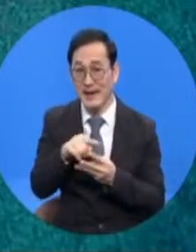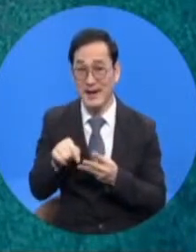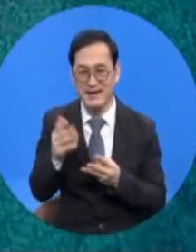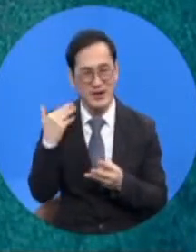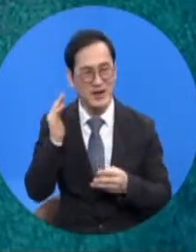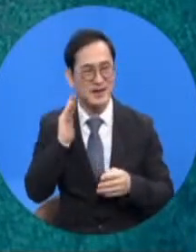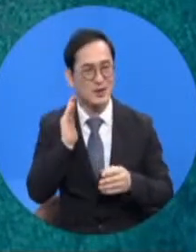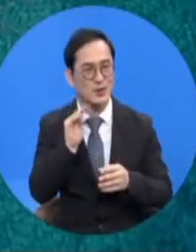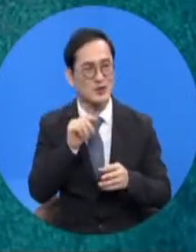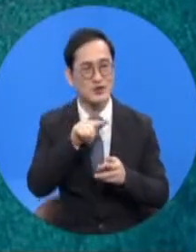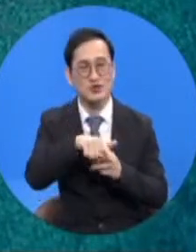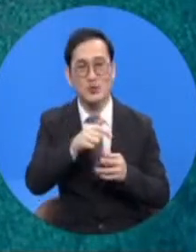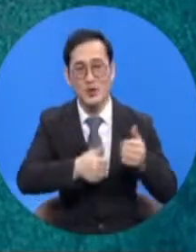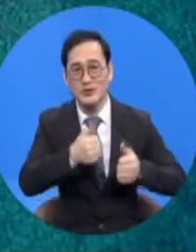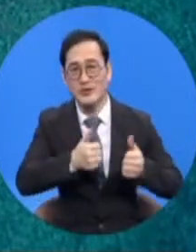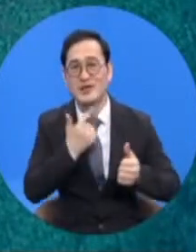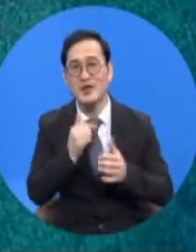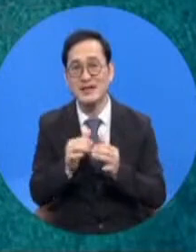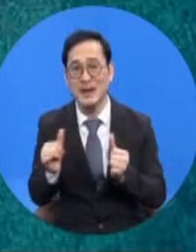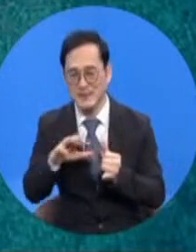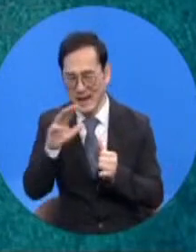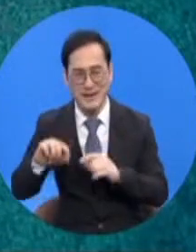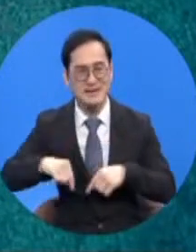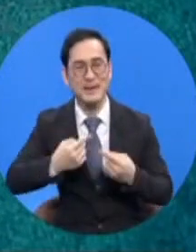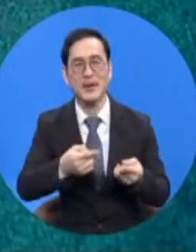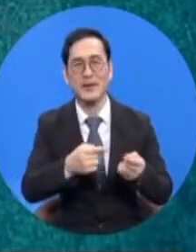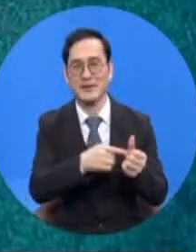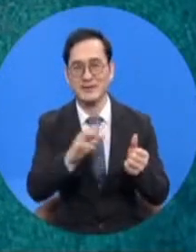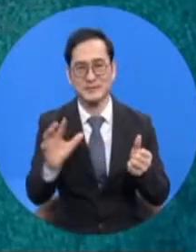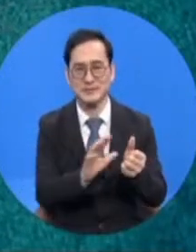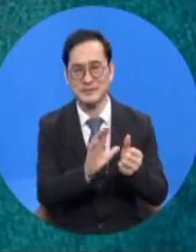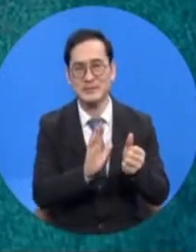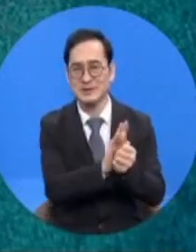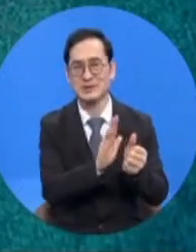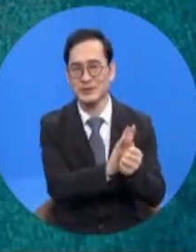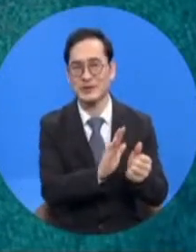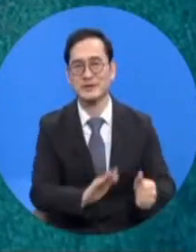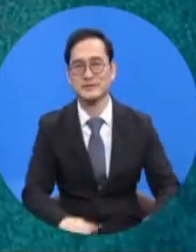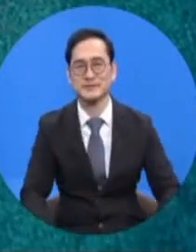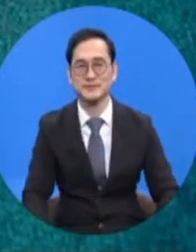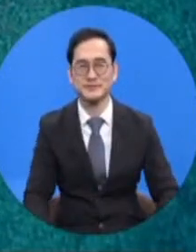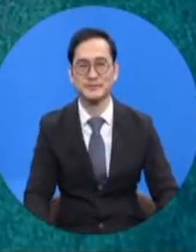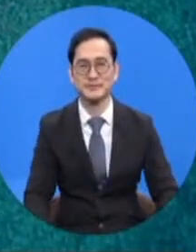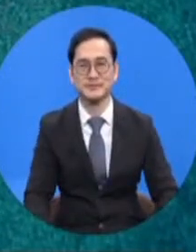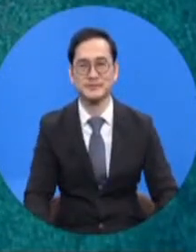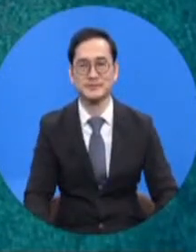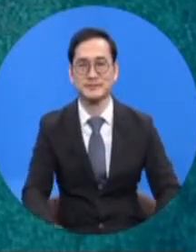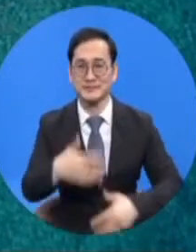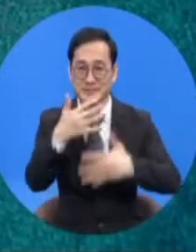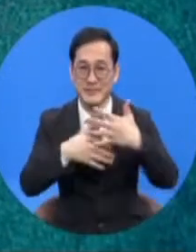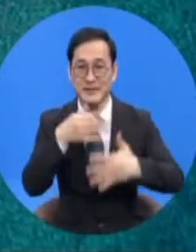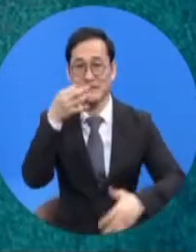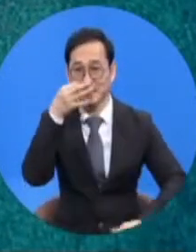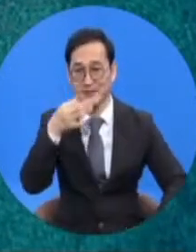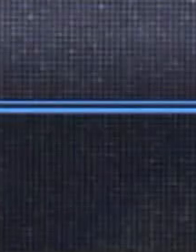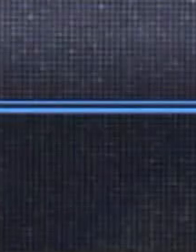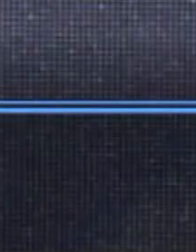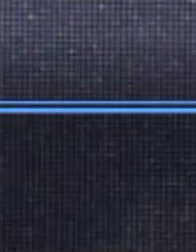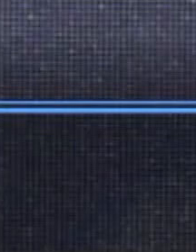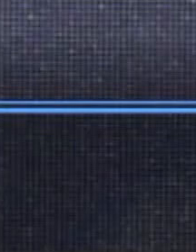경선 경쟁자들이 모두 참석해서요. 이재명 후보의 승리를 기원하기도 했습니다. 영상으로 잠시 보시죠.